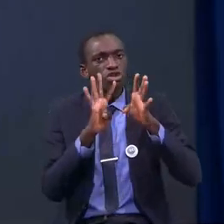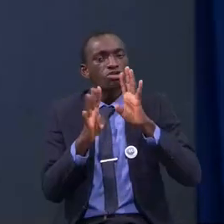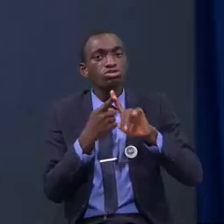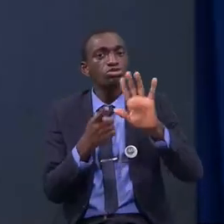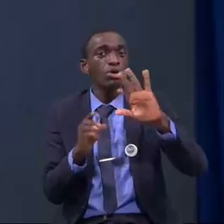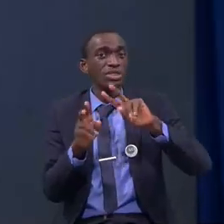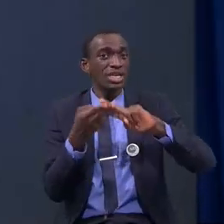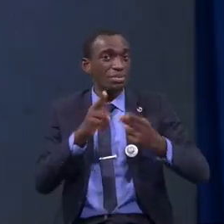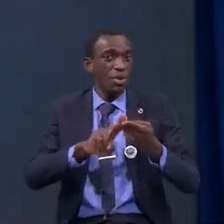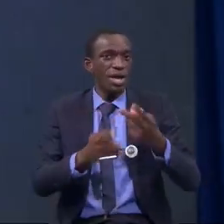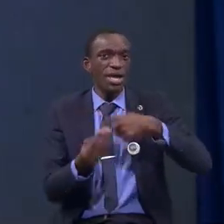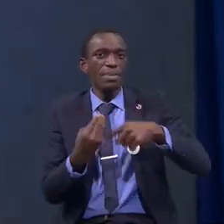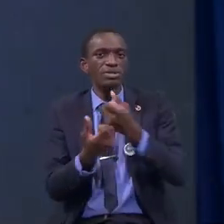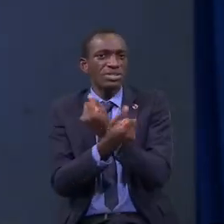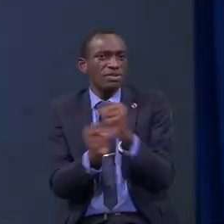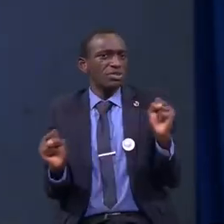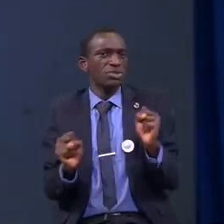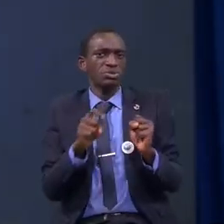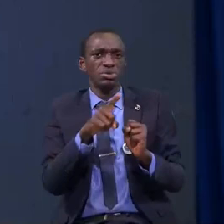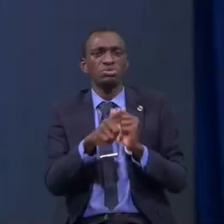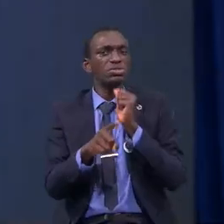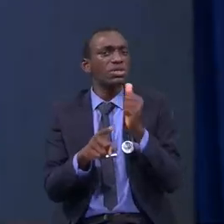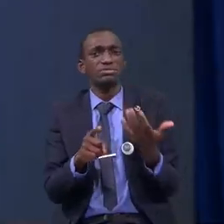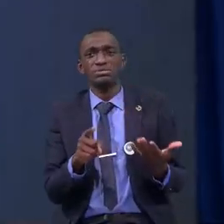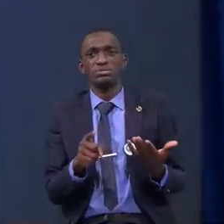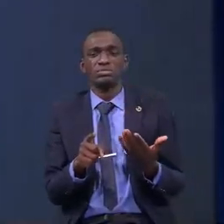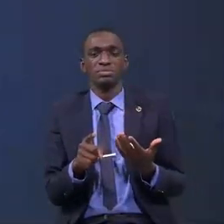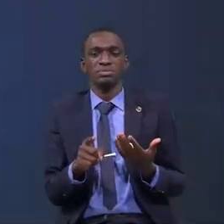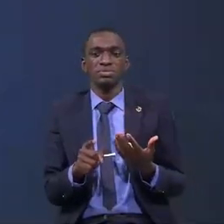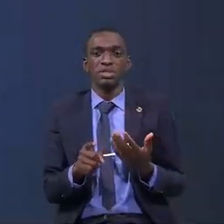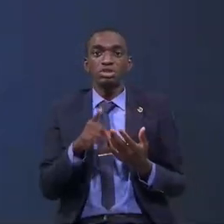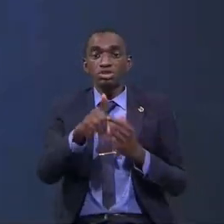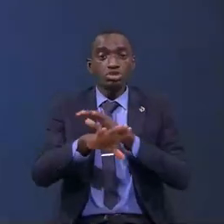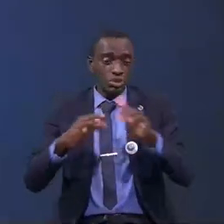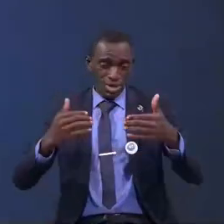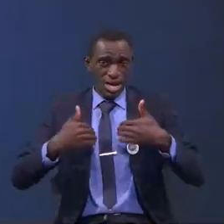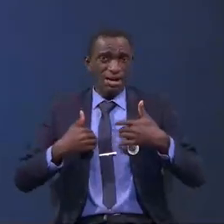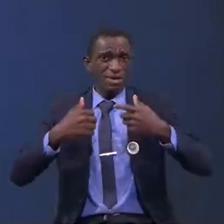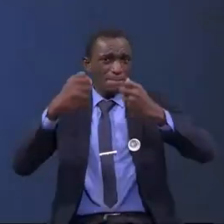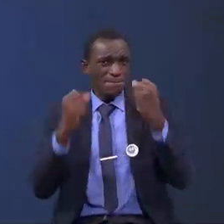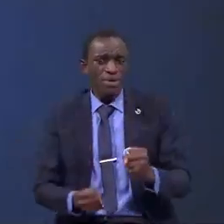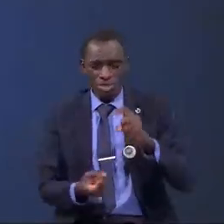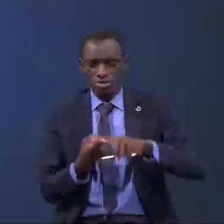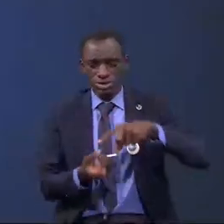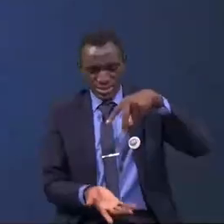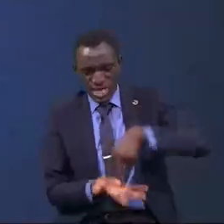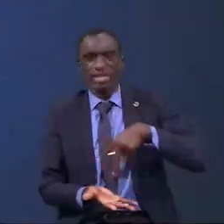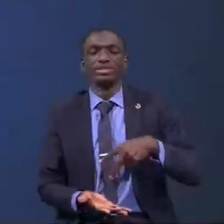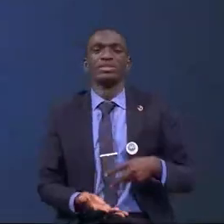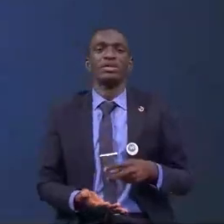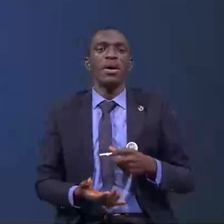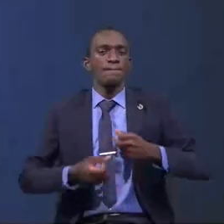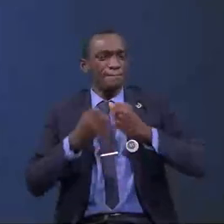Mais tu n'as pas la puissance pour ouvrir la bouche et parler à ton voisin du salut. Tu n'as pas la puissance pour